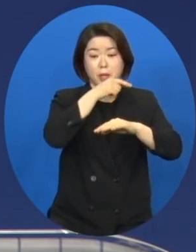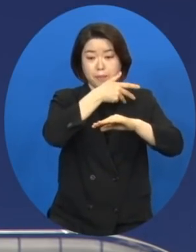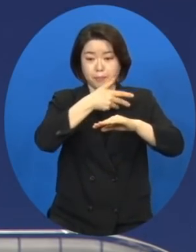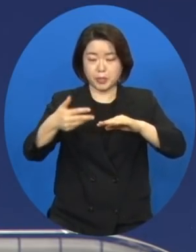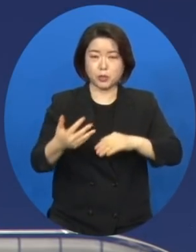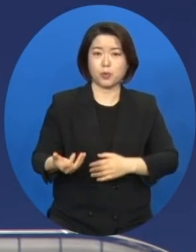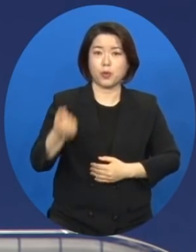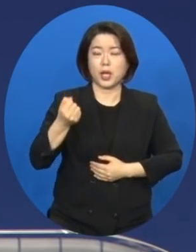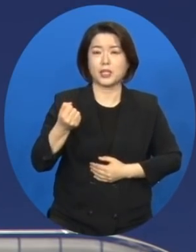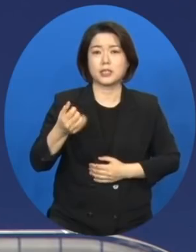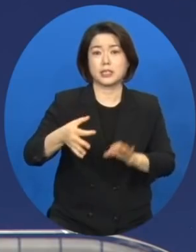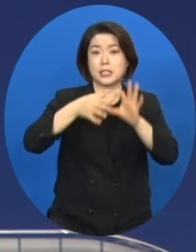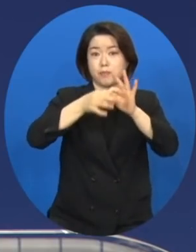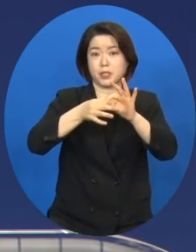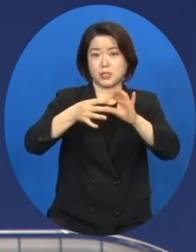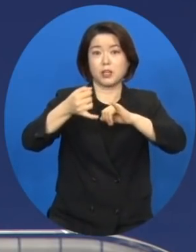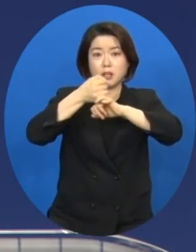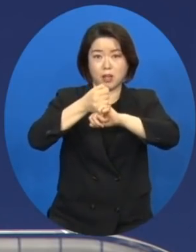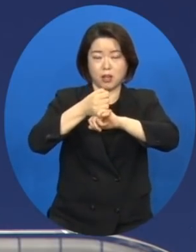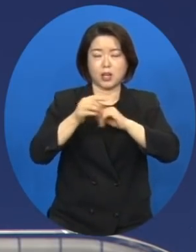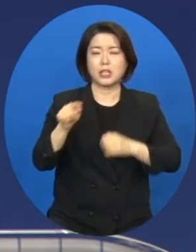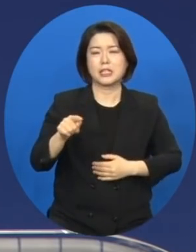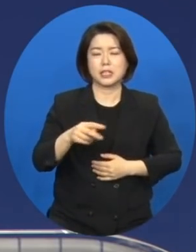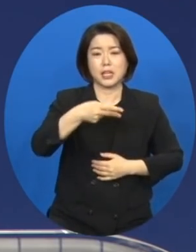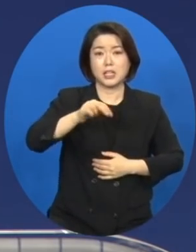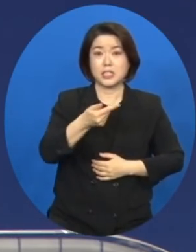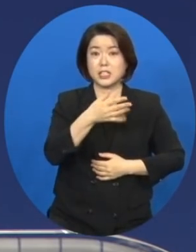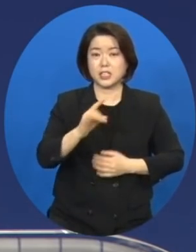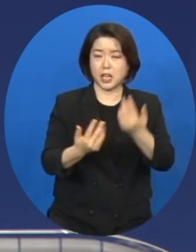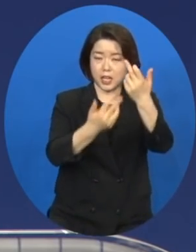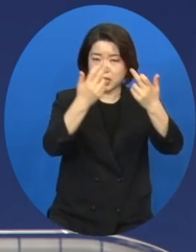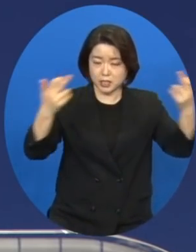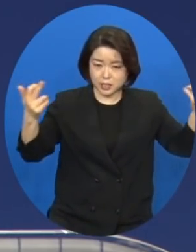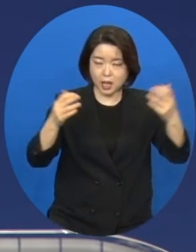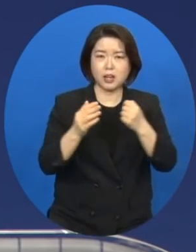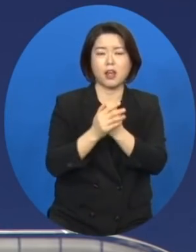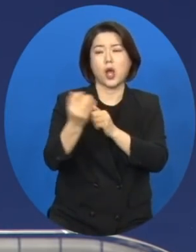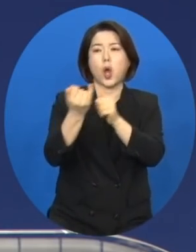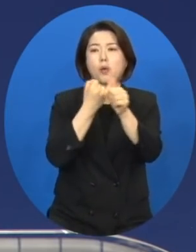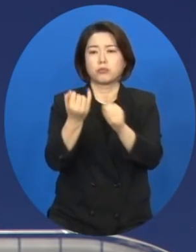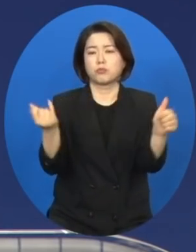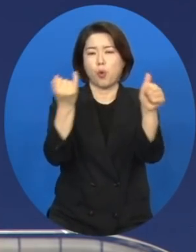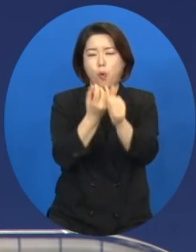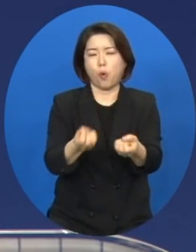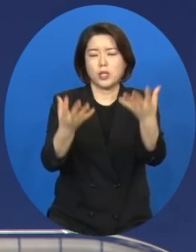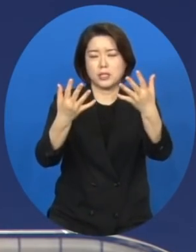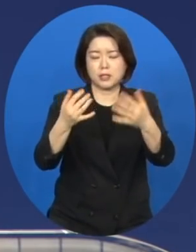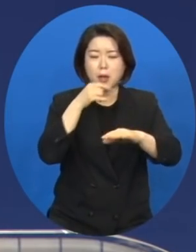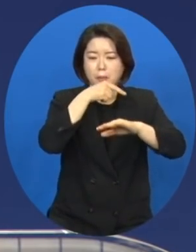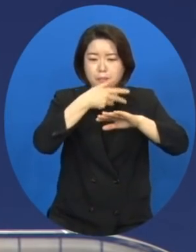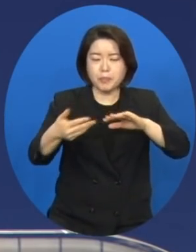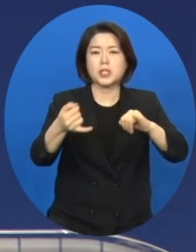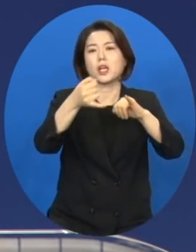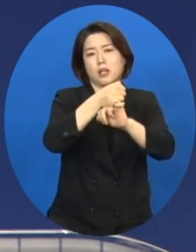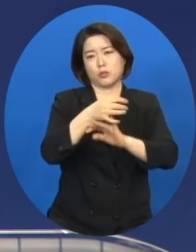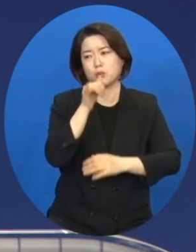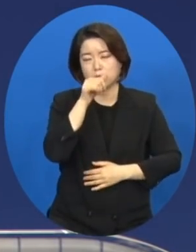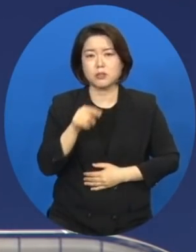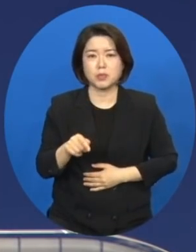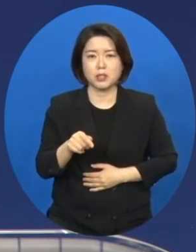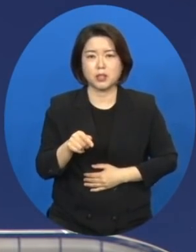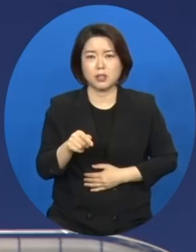이 출애굽기 24장에 나온 시내산의 약속, 언약, 부부의 혼인식이었습니다. 그런데 지금 뭐라고 돼